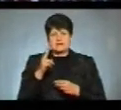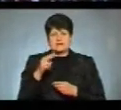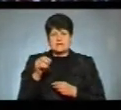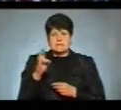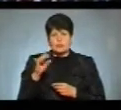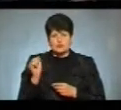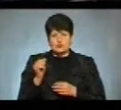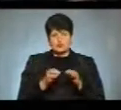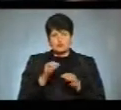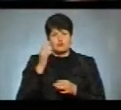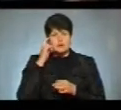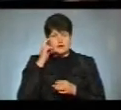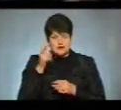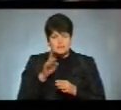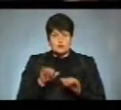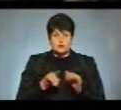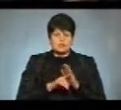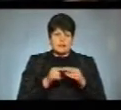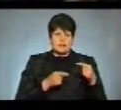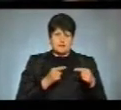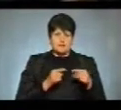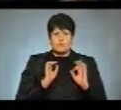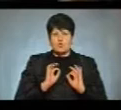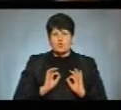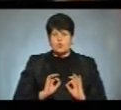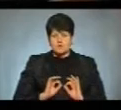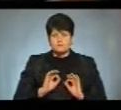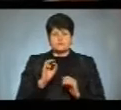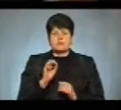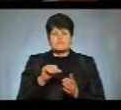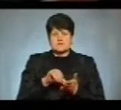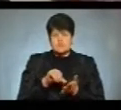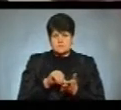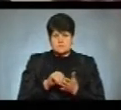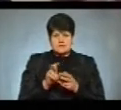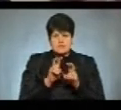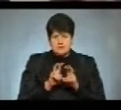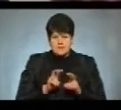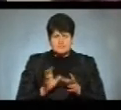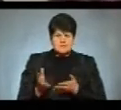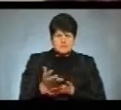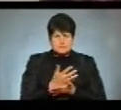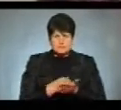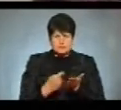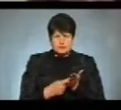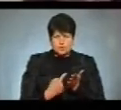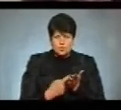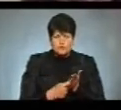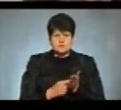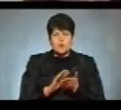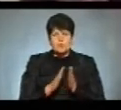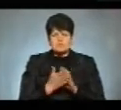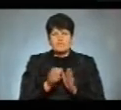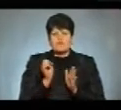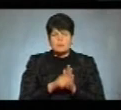суду Києва. Після цього розпочалися дебати. Прокурор Марина Чудопалова, виступивши з аналізом зібраних показів та обставин